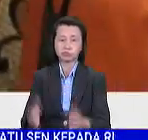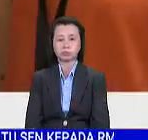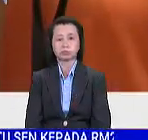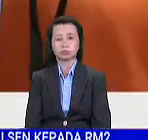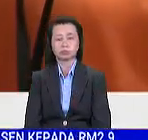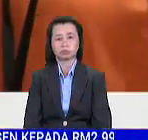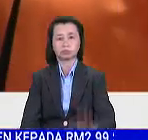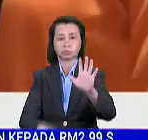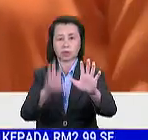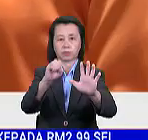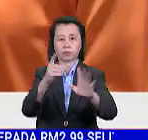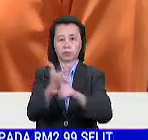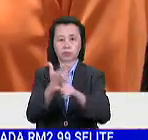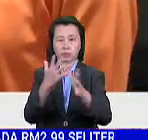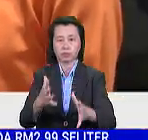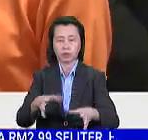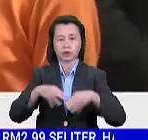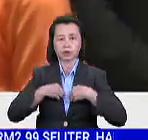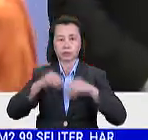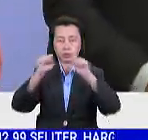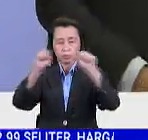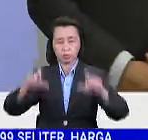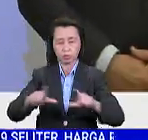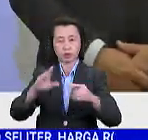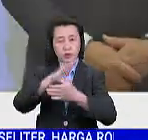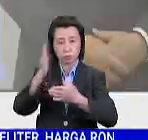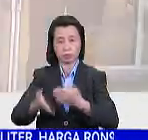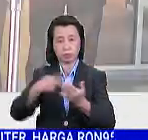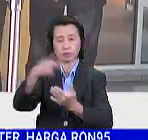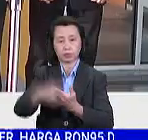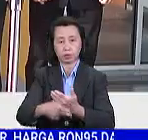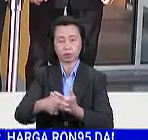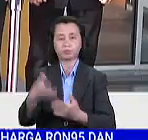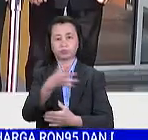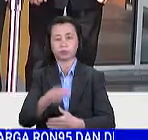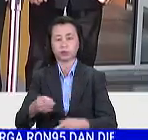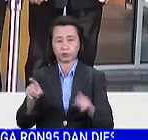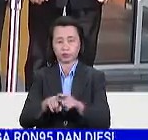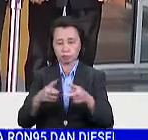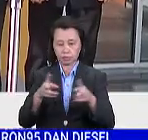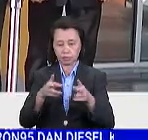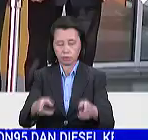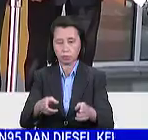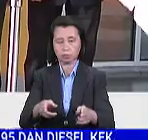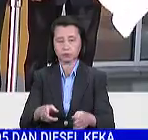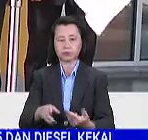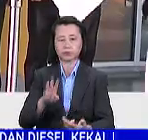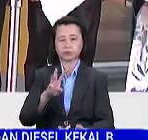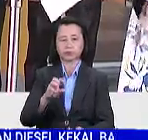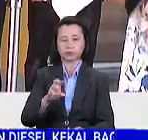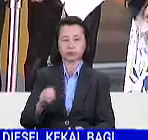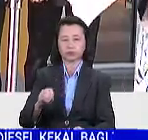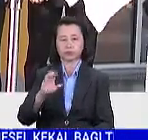stromae 50 pelatih menerima sijil tamat kursus dalam program berkenaan Dalam pada itu turut dilancarkan boso rexroth